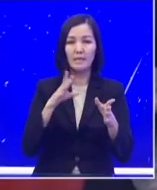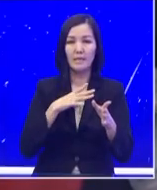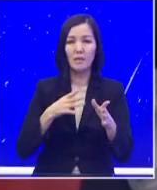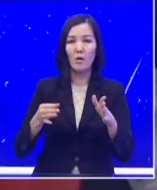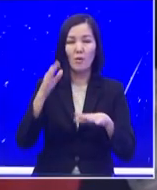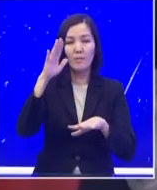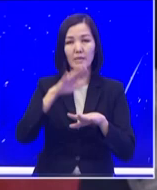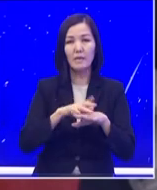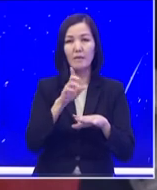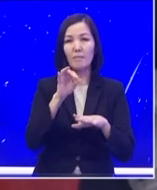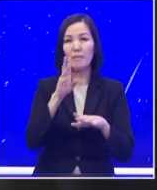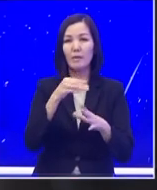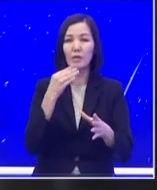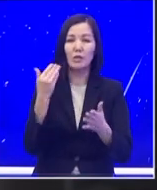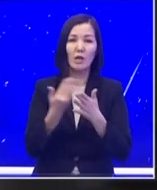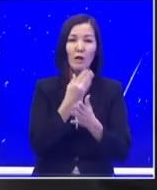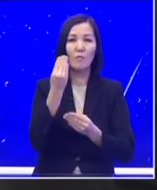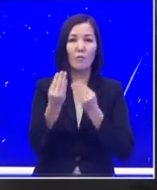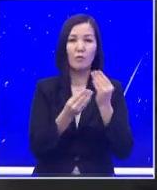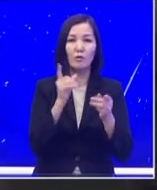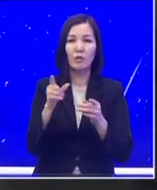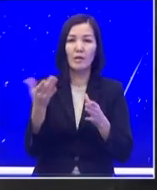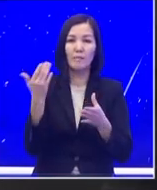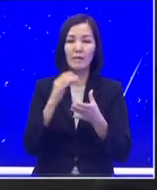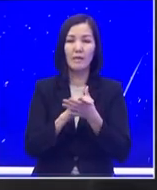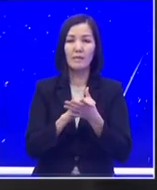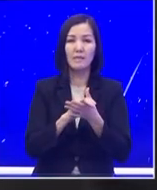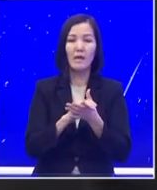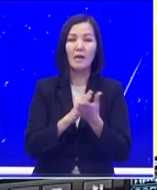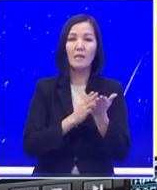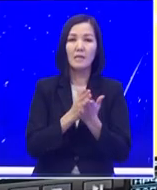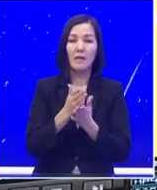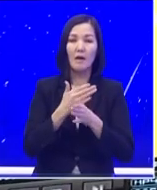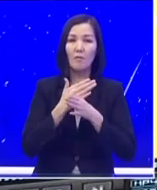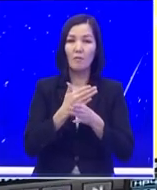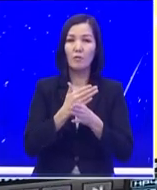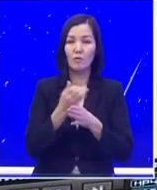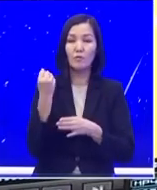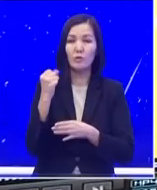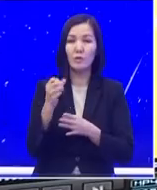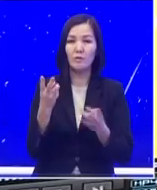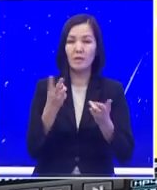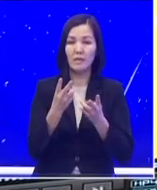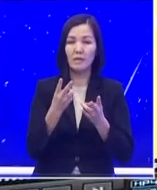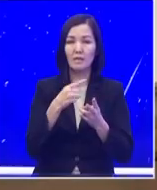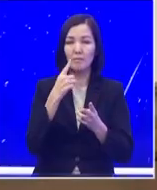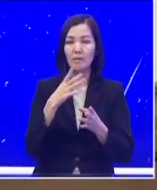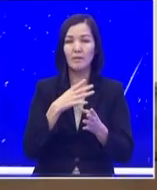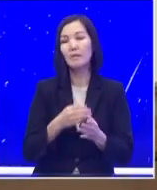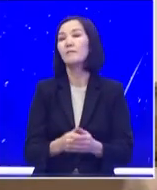Амандық Баталов жаңа ойыншылармен танысты. Салаға бар жағынан қолдау болады. Тек жеңіс тұғырына жетіңдер деді.